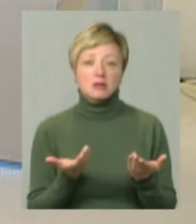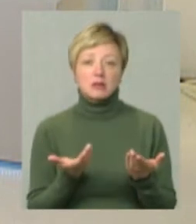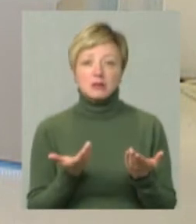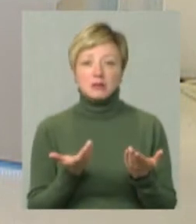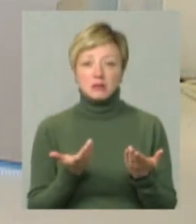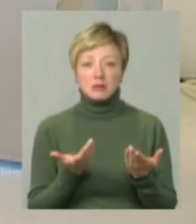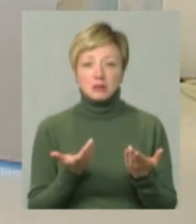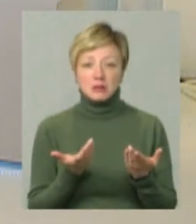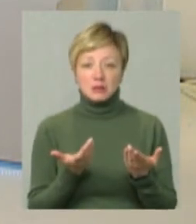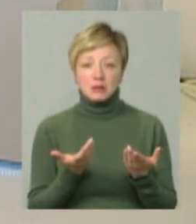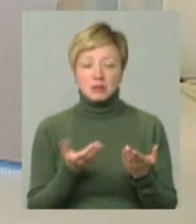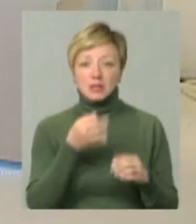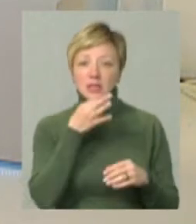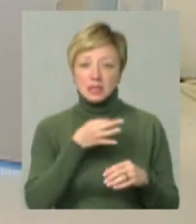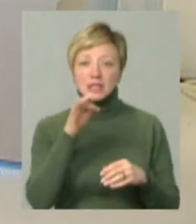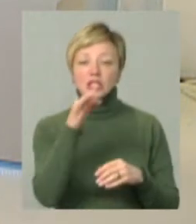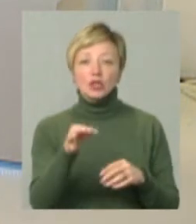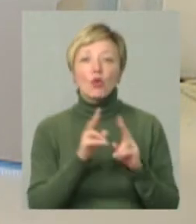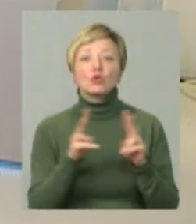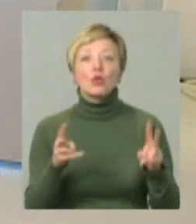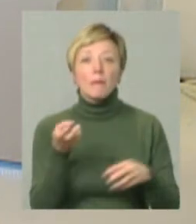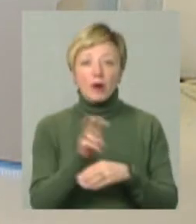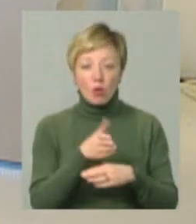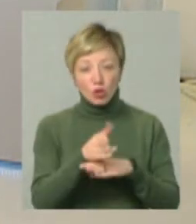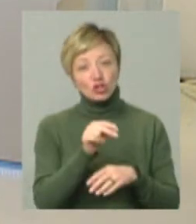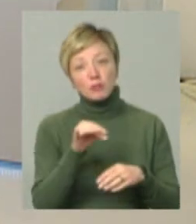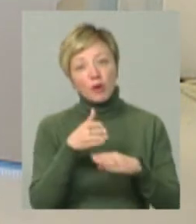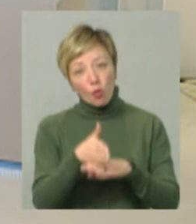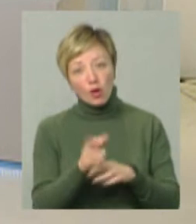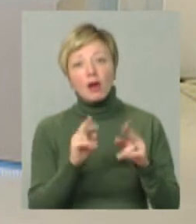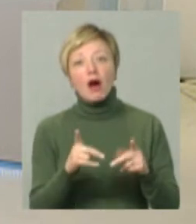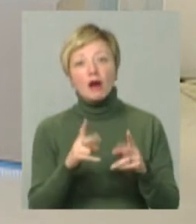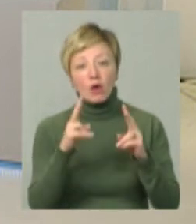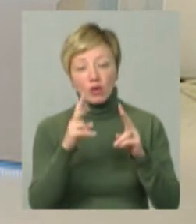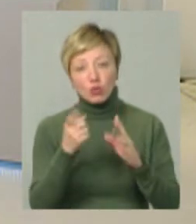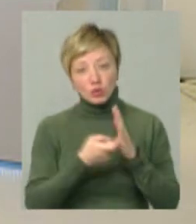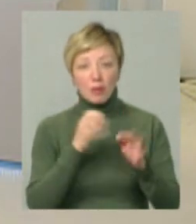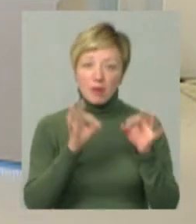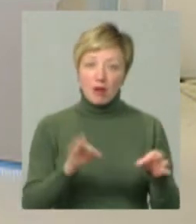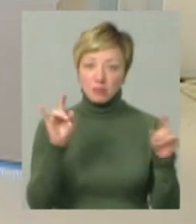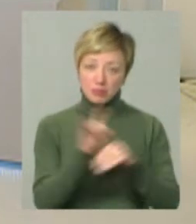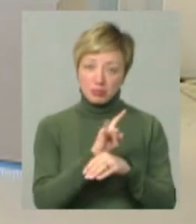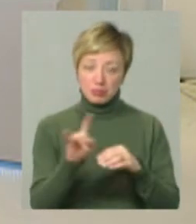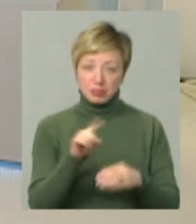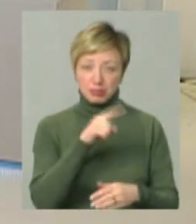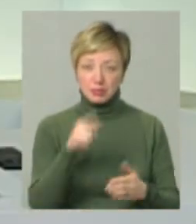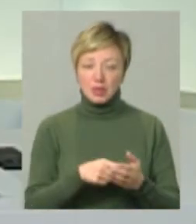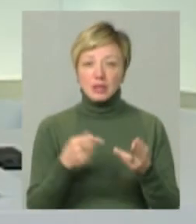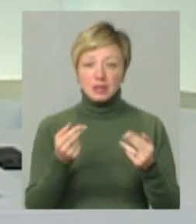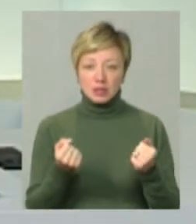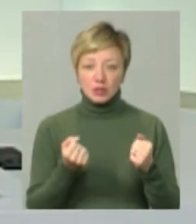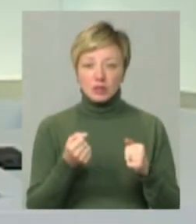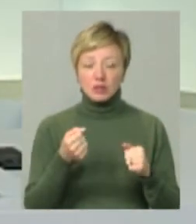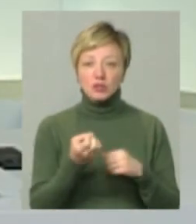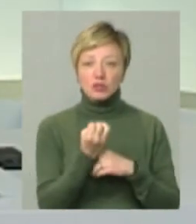від газової контори. Скажіть про це, хто приходить, чи приходять, і як їх розрізнити, як не стати жертвою? Так,